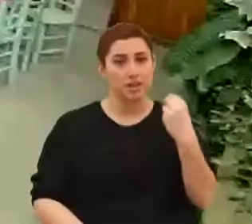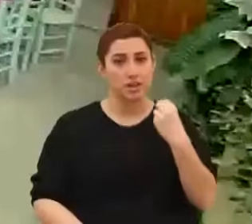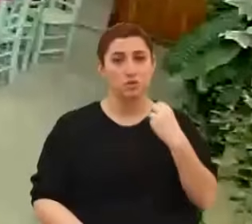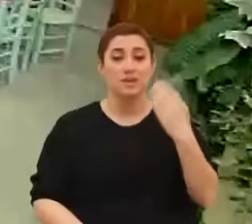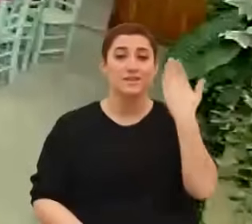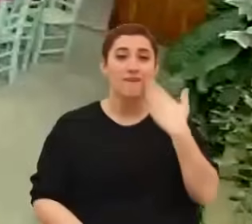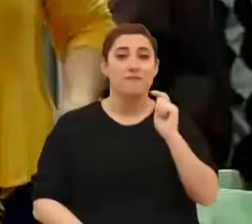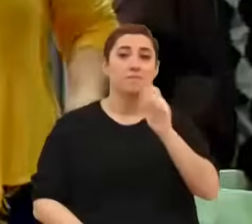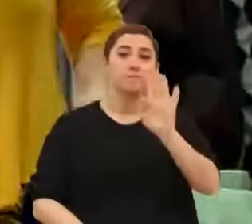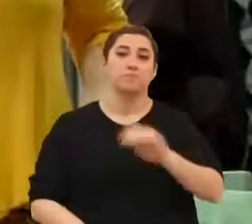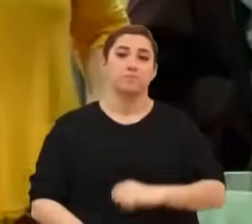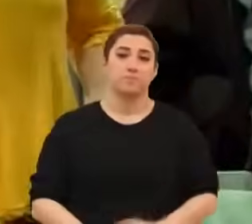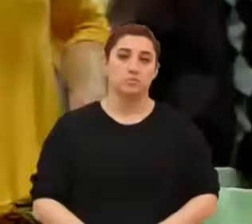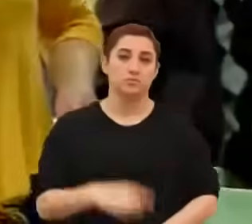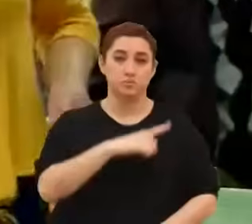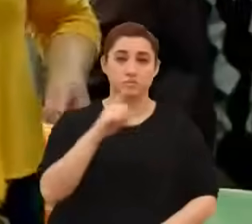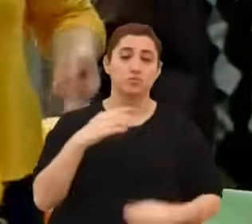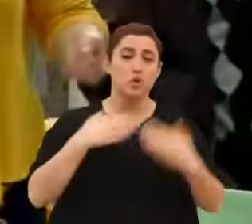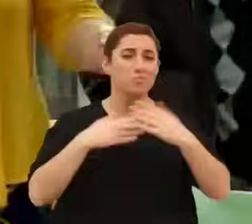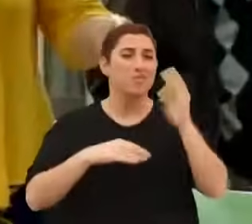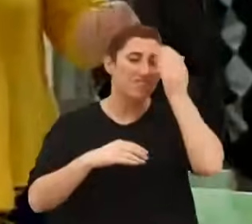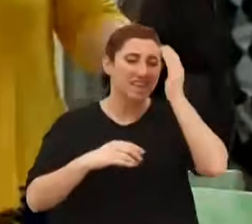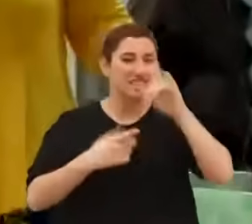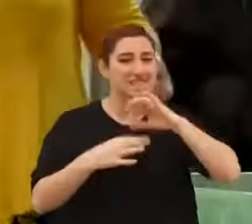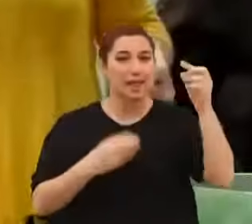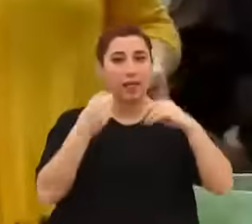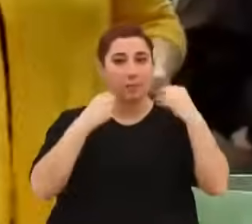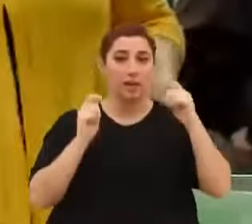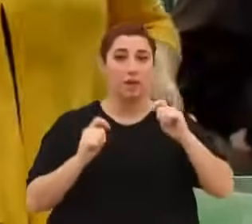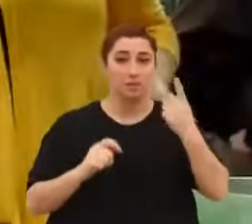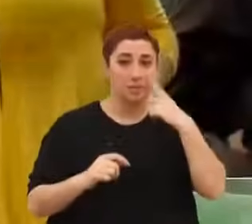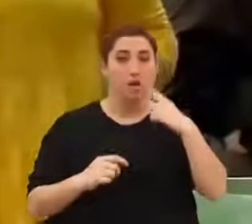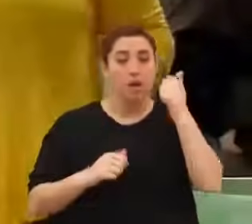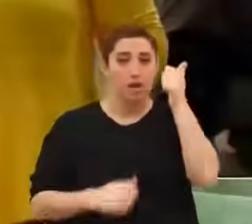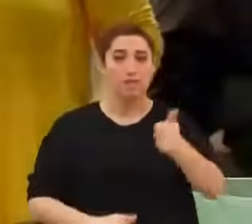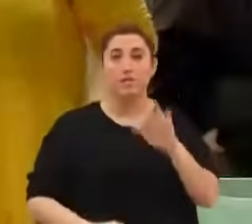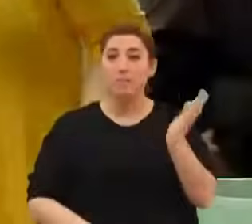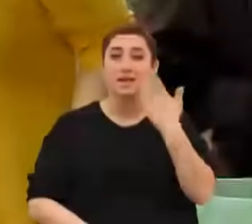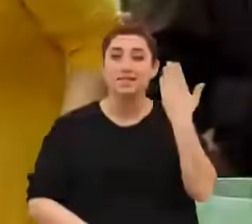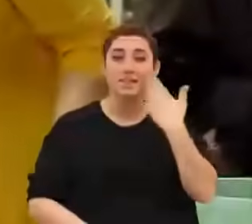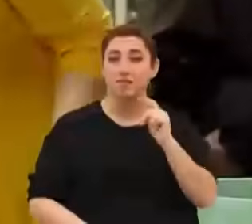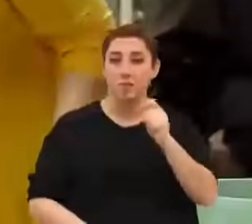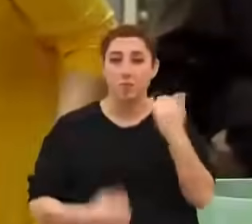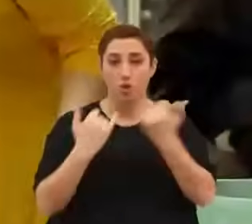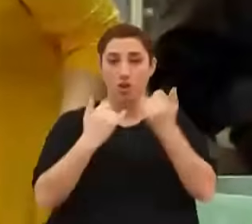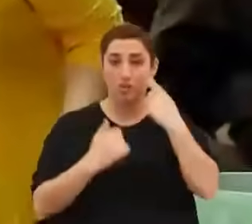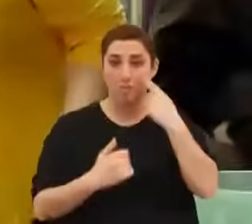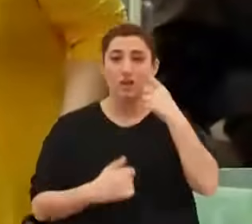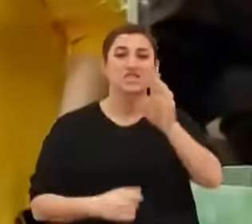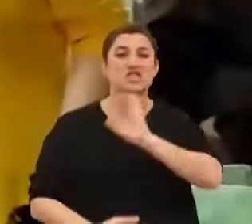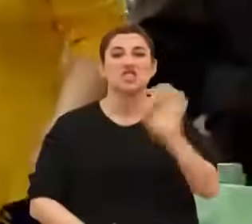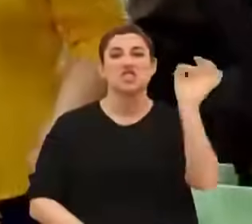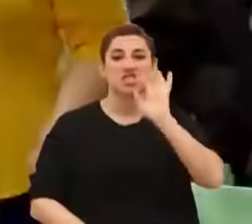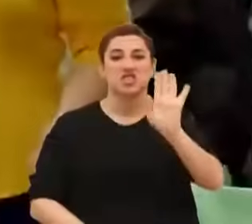güzel sevaba giriyor böyle. Konu komşu fakir fukara yemek yiyecek. Bak aferin. Nasıl sevaba giriyor kardeşin. Bak sen